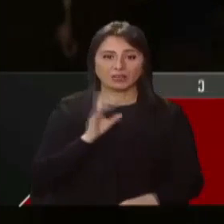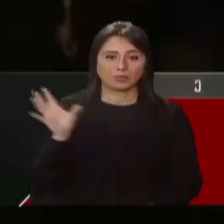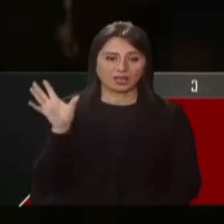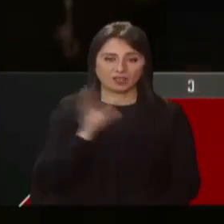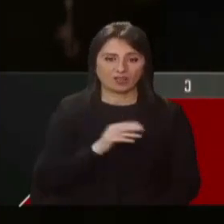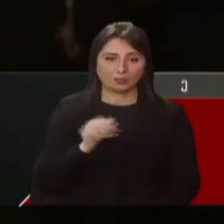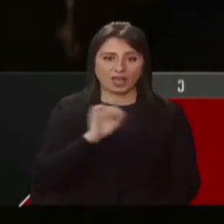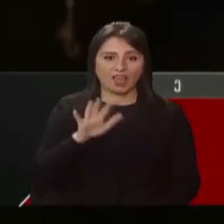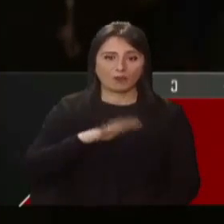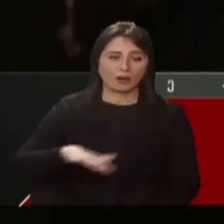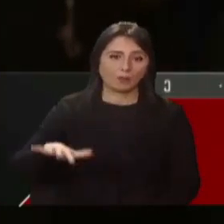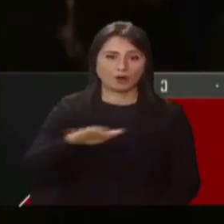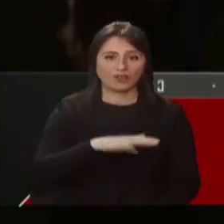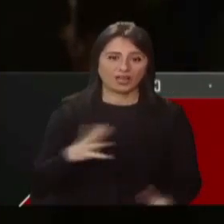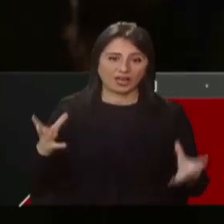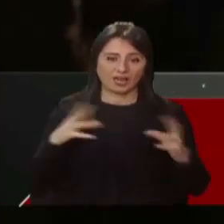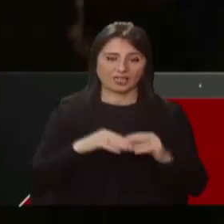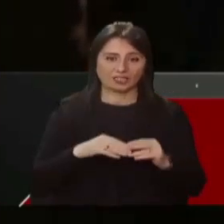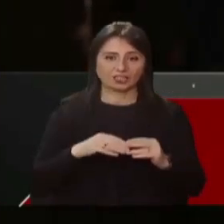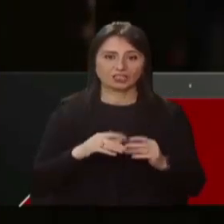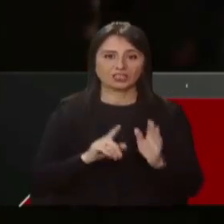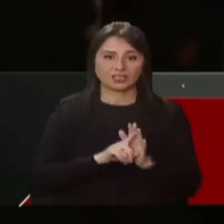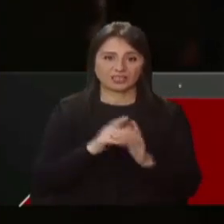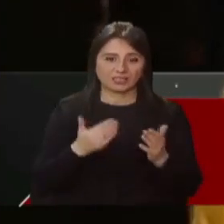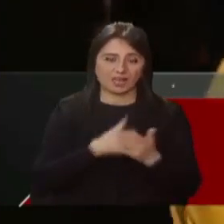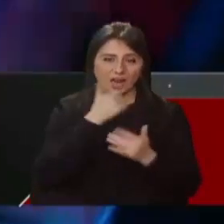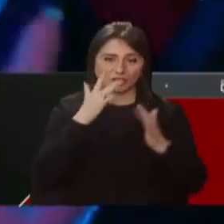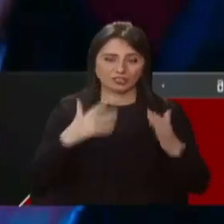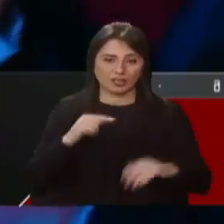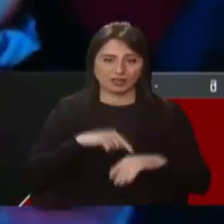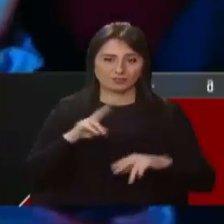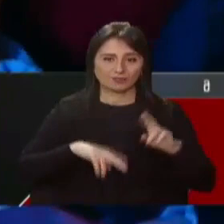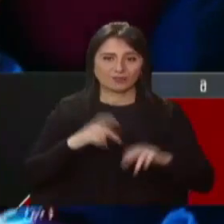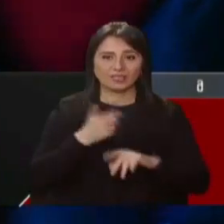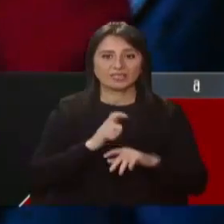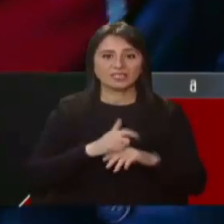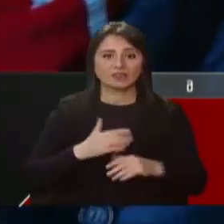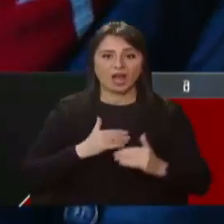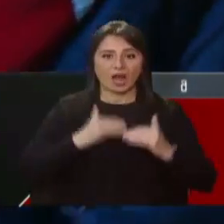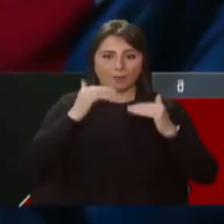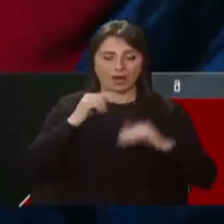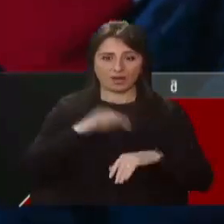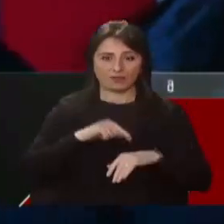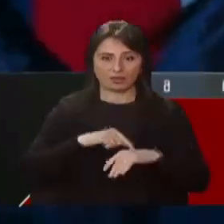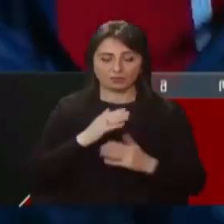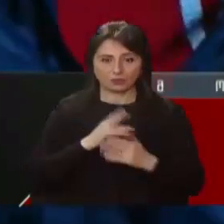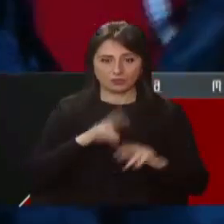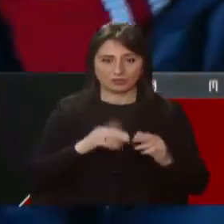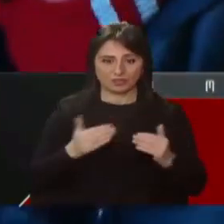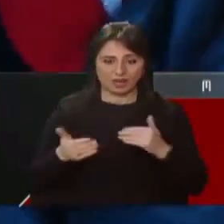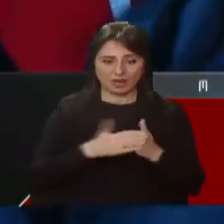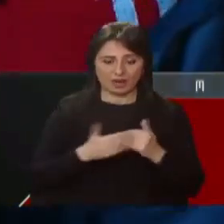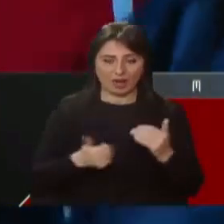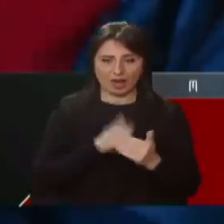ყველას ევროპის მოედანზე ერთად შევიქმნათ საახალწლო განწყობა. ძალიან ამაღლებული განწყობა გვაქვს